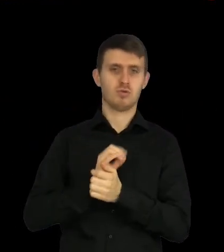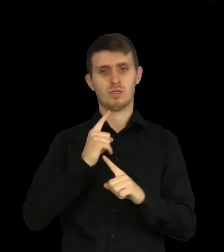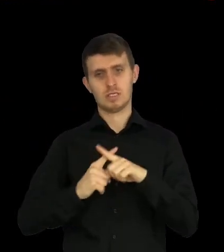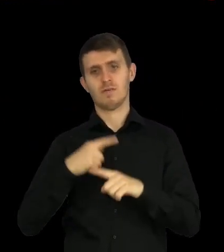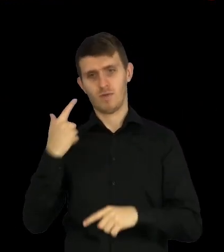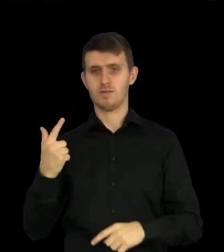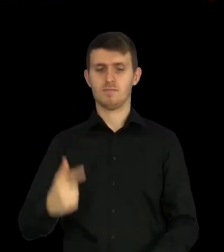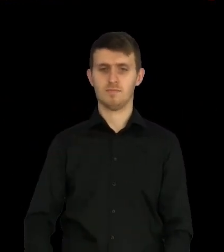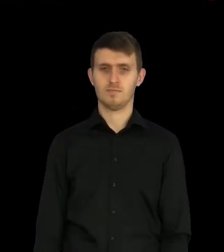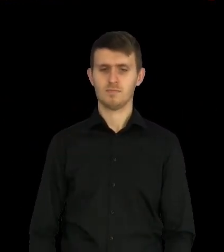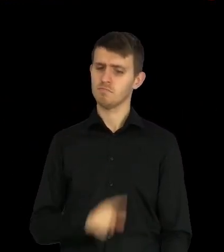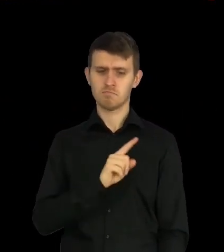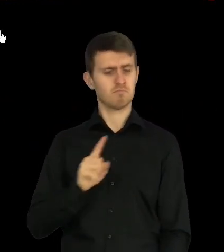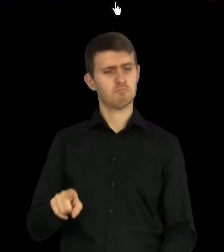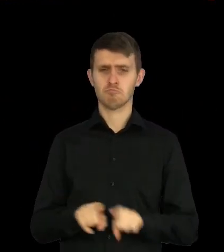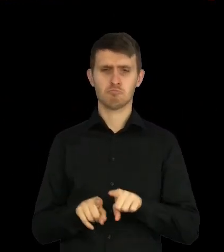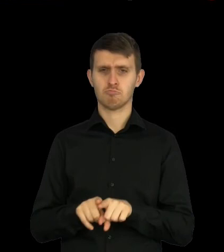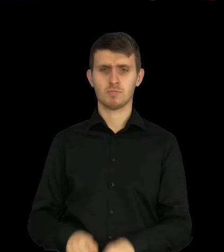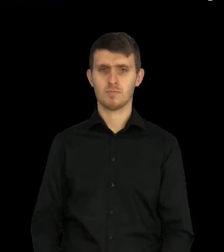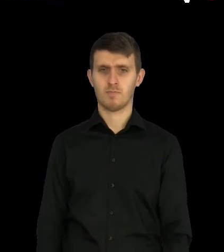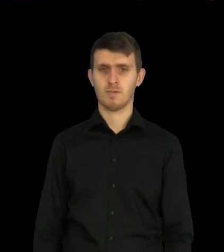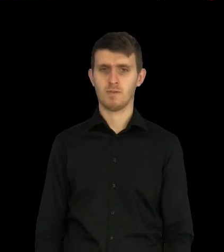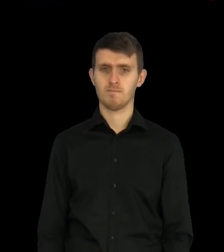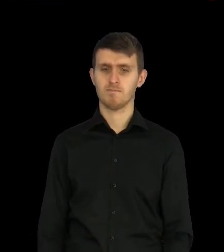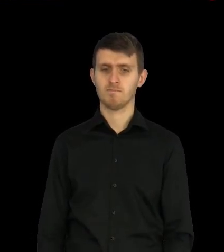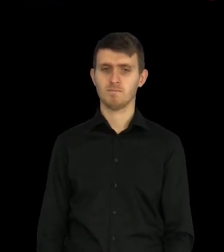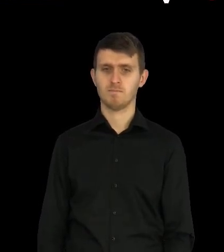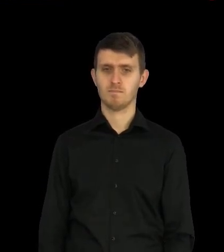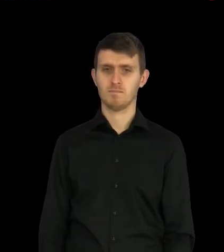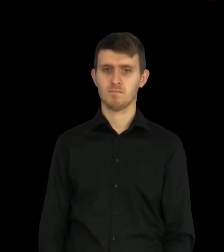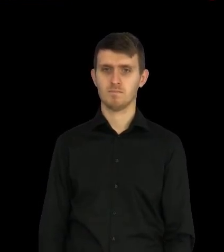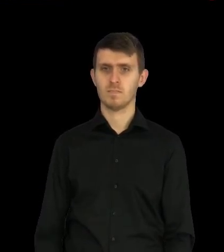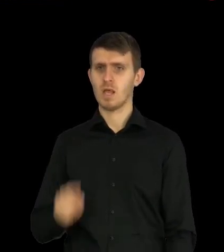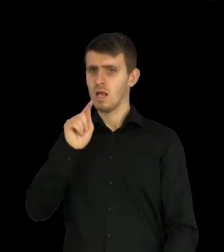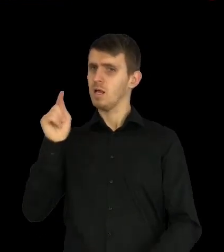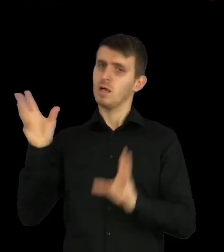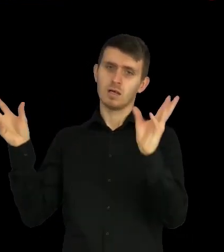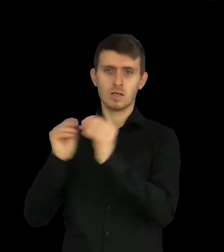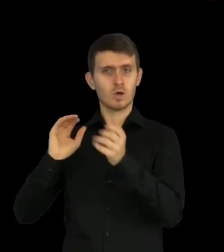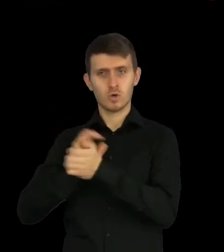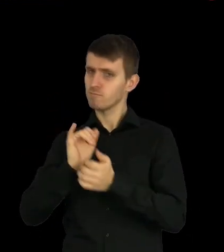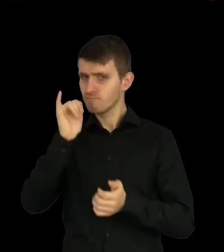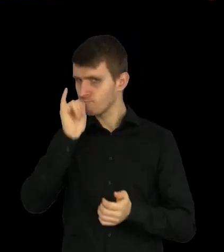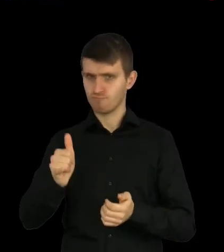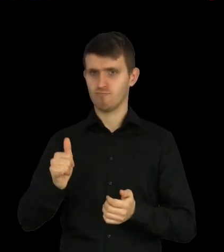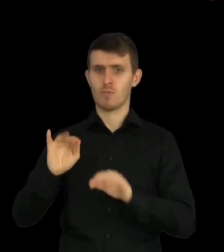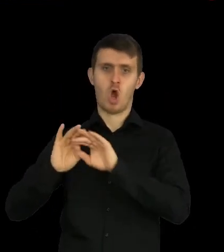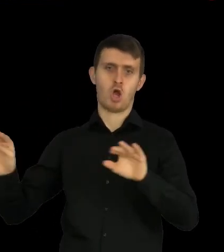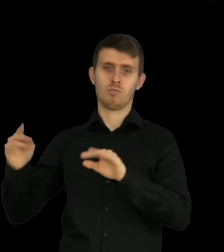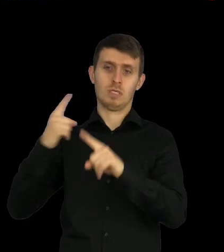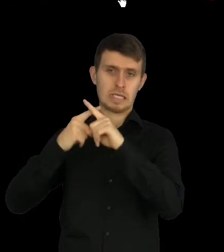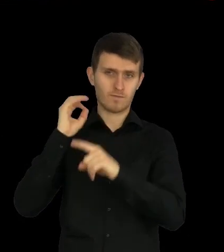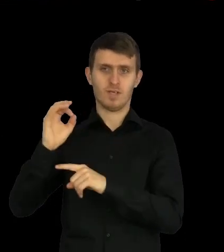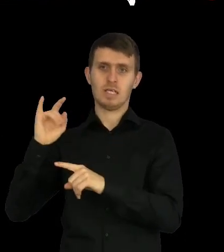plus X kwadrat. Tych składników nie da się uprościć. Zatem plus 2X